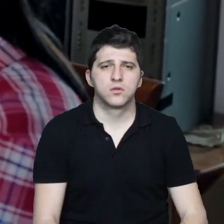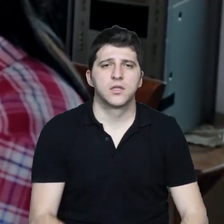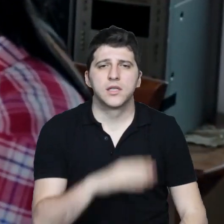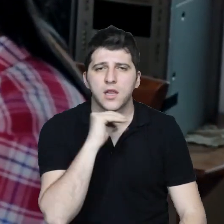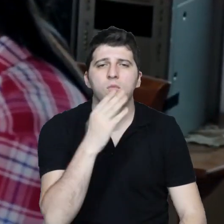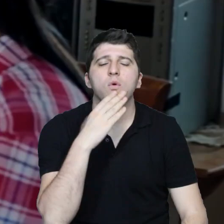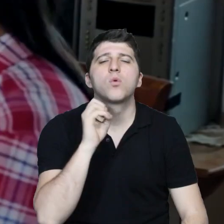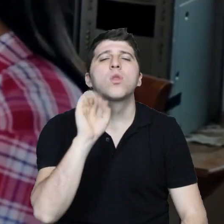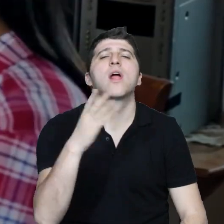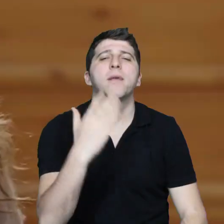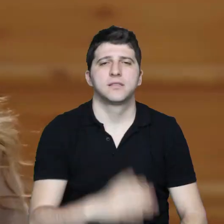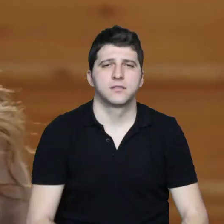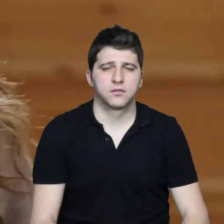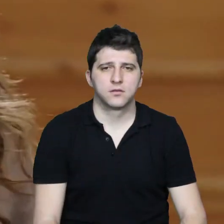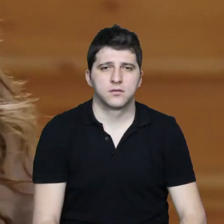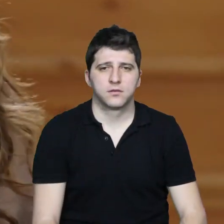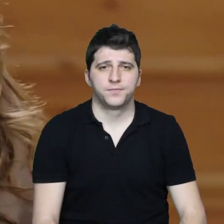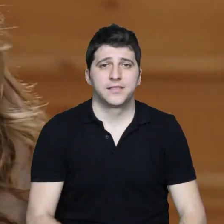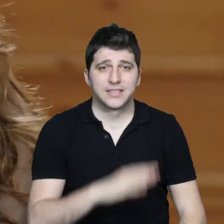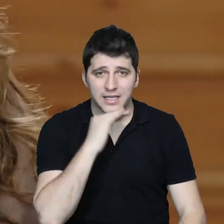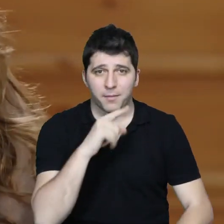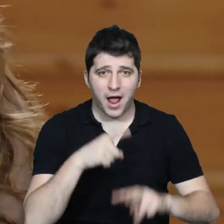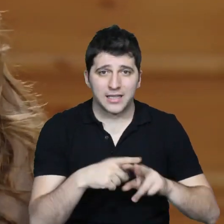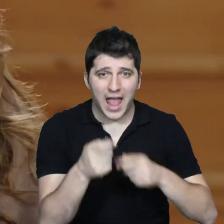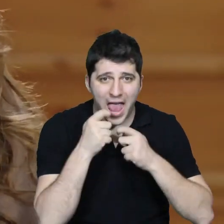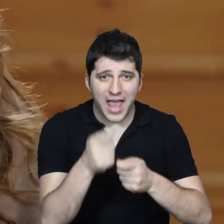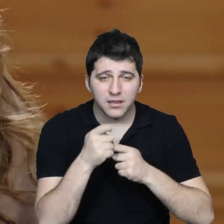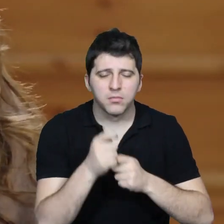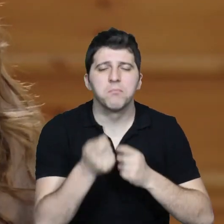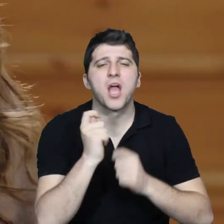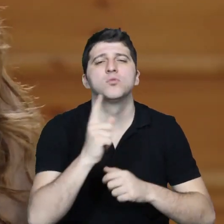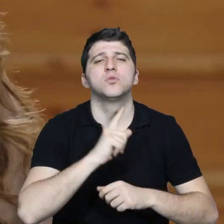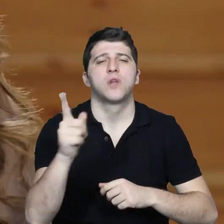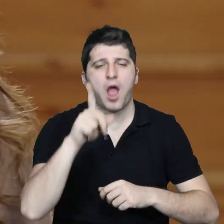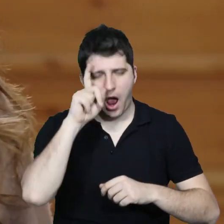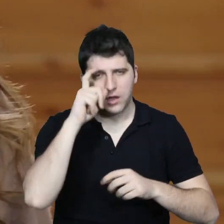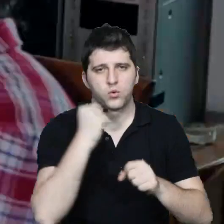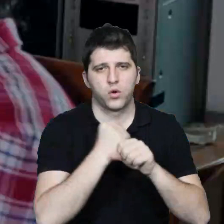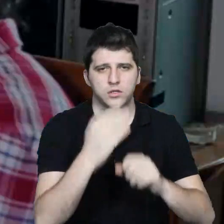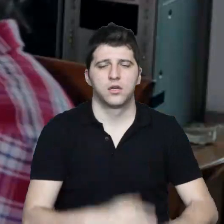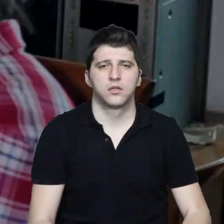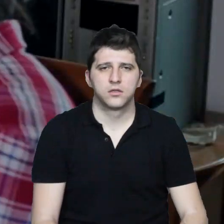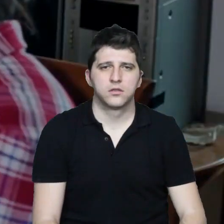Dedem yollamamıştır okula onu. Dedem Arda'yı eğitimden geri bırakmayacak kadar kurnazdır Gökçe.